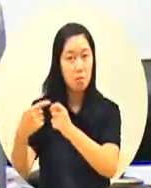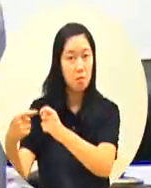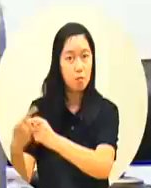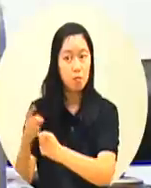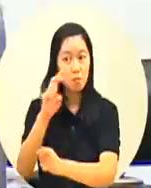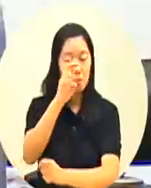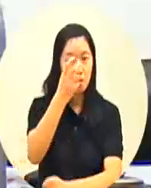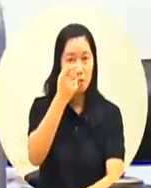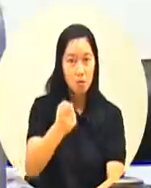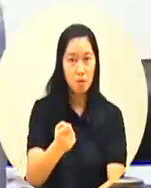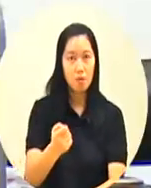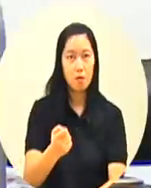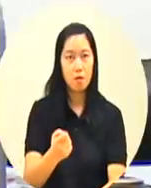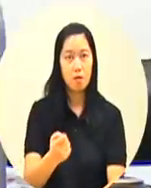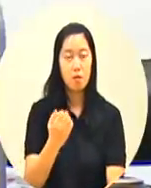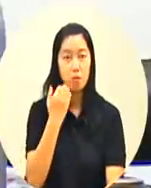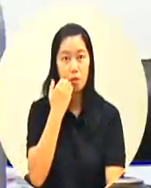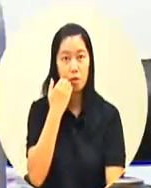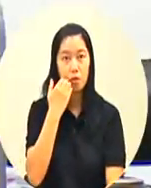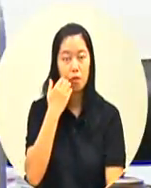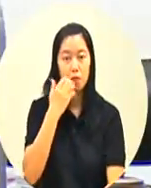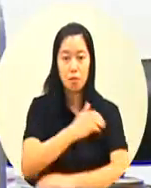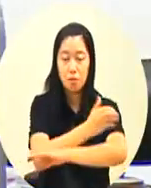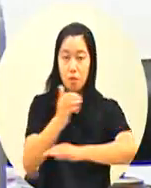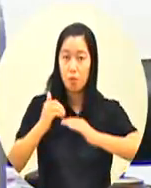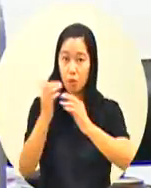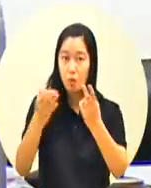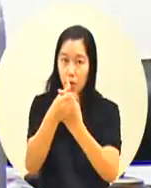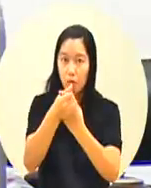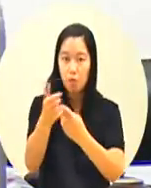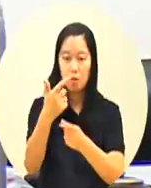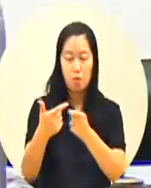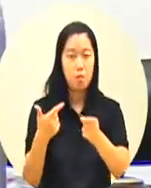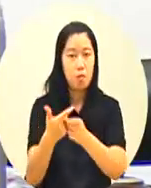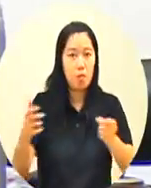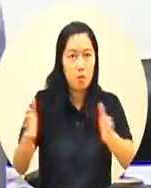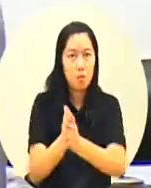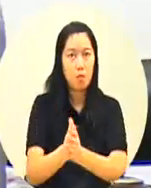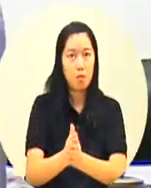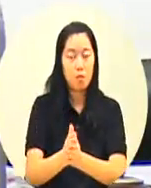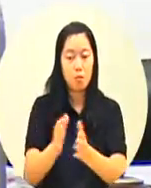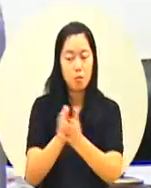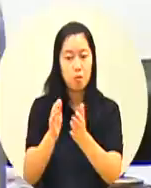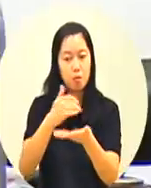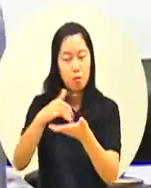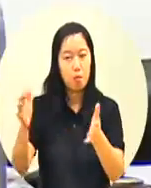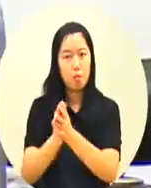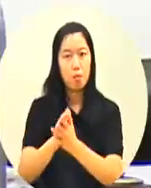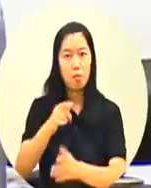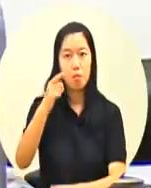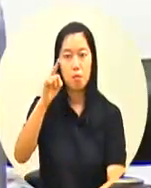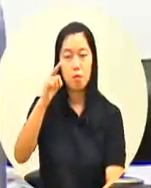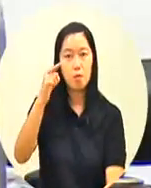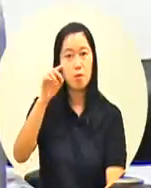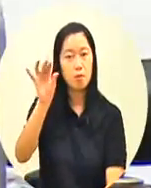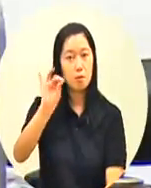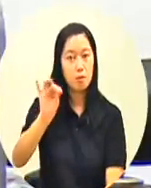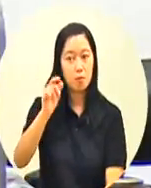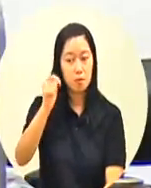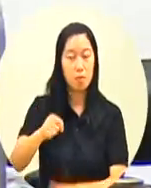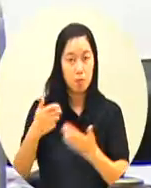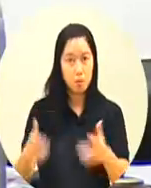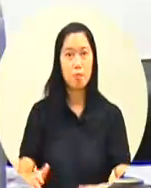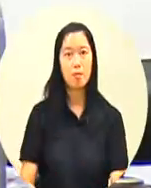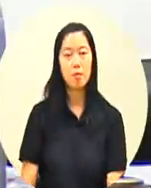想想看，如果说我们只讲说大高雄合并到现在6年，这样有100多亿嘞。我想这个其实在整个中央的税款